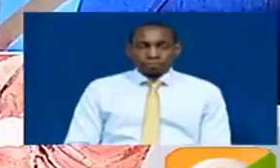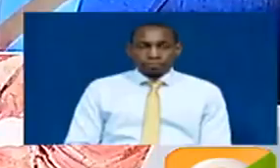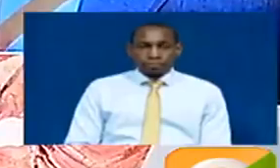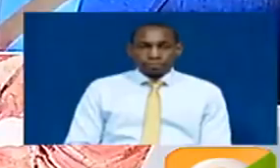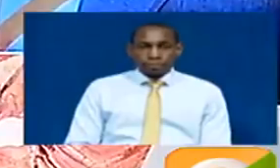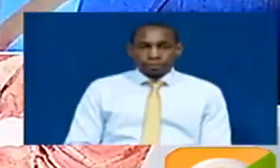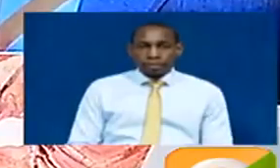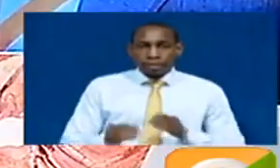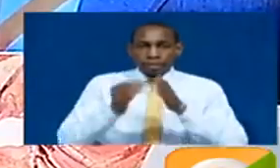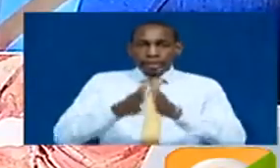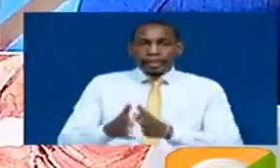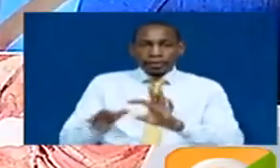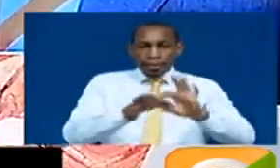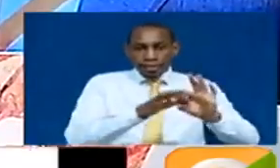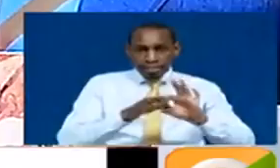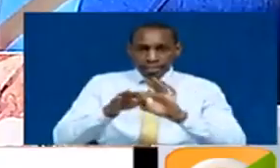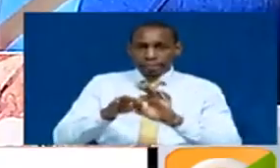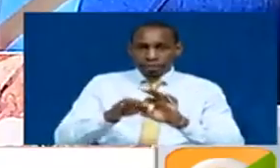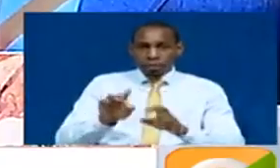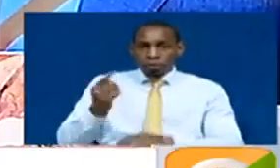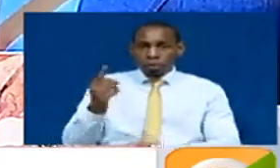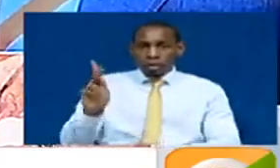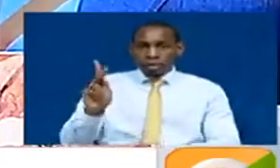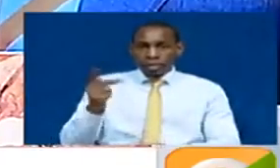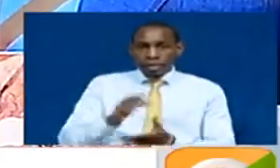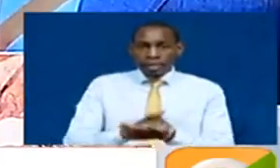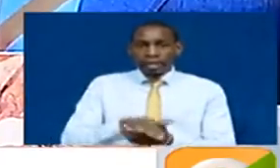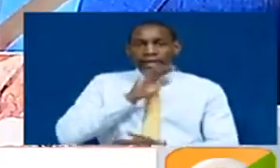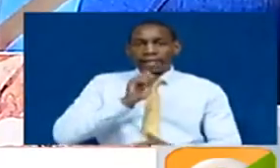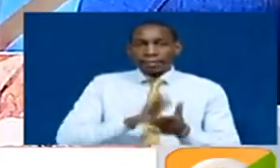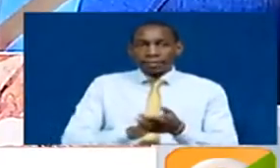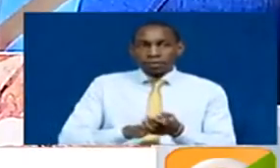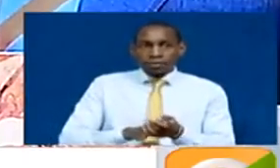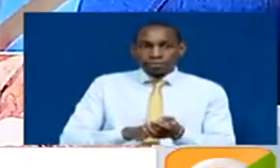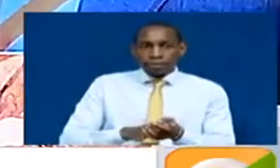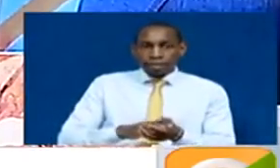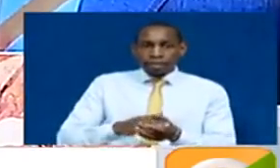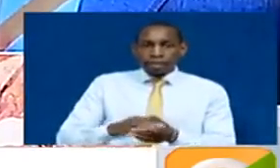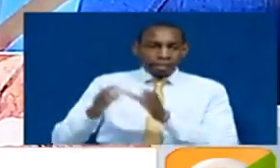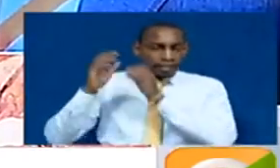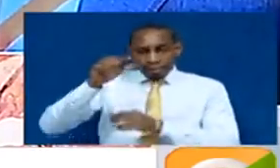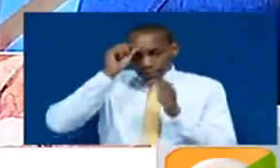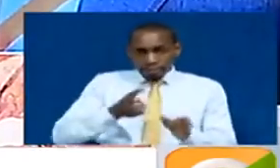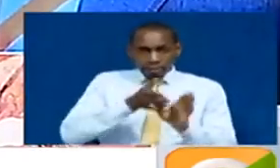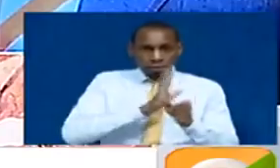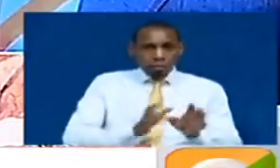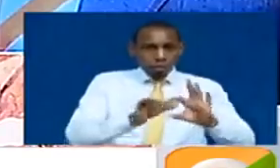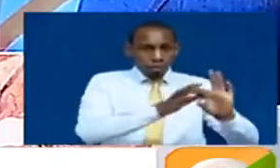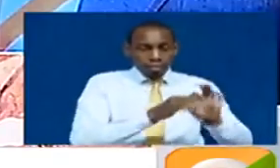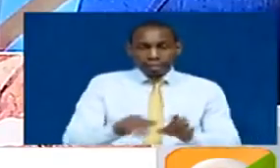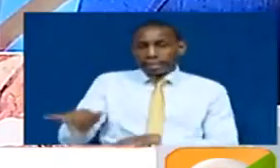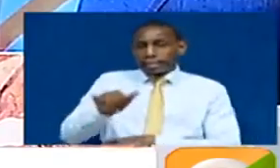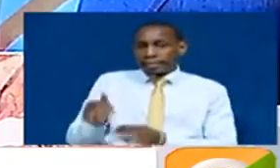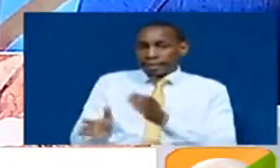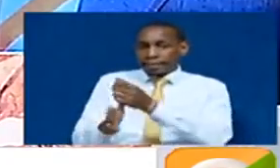Wakati huo kinara wa Azimio la Umoja wa Kenya Raila Odinga amesema kuondoka kwa gavana wa Kilifi Amason Kingi kutoka muungano huo ni sawa